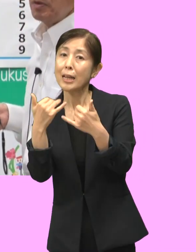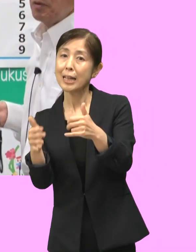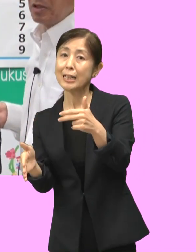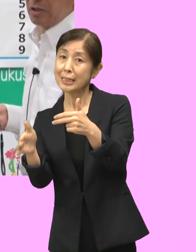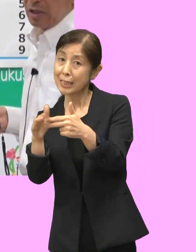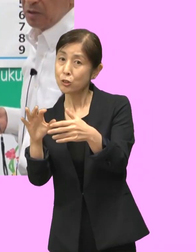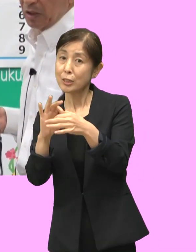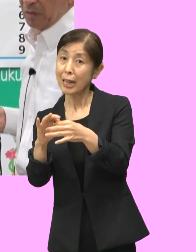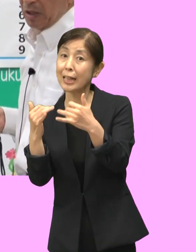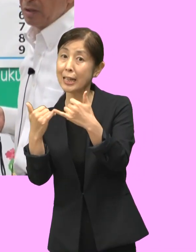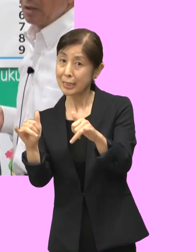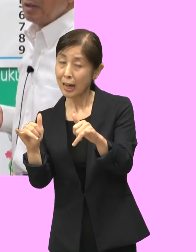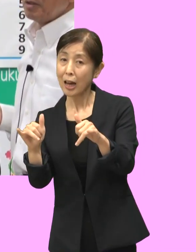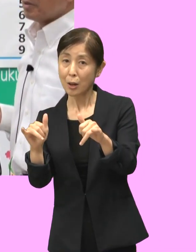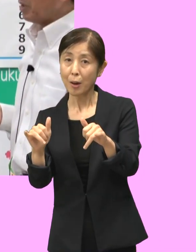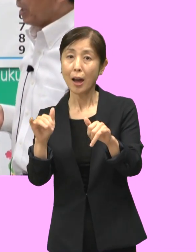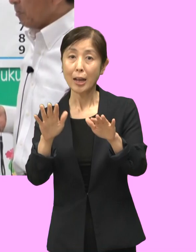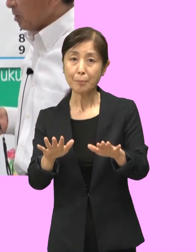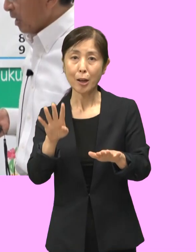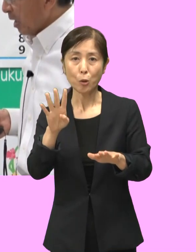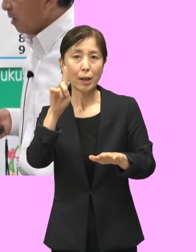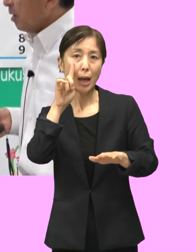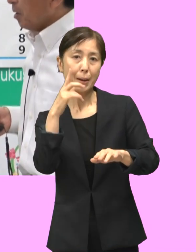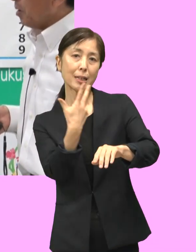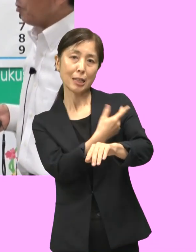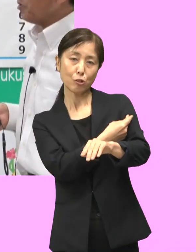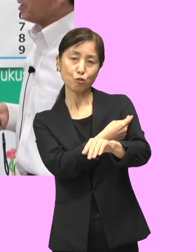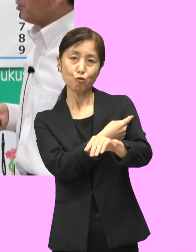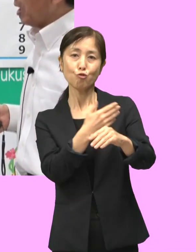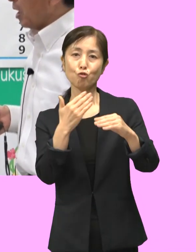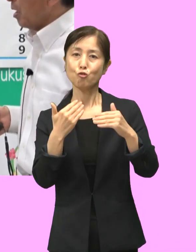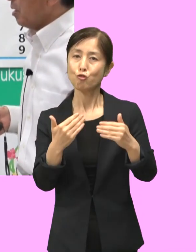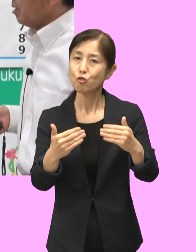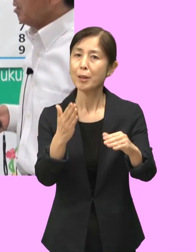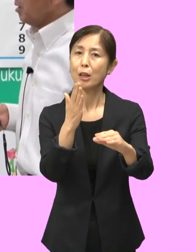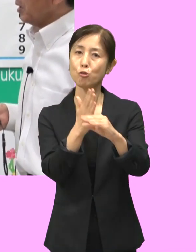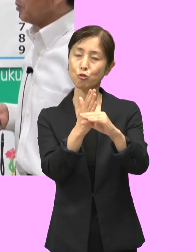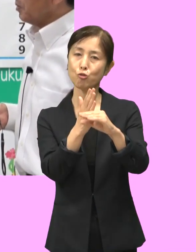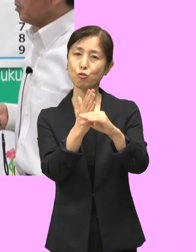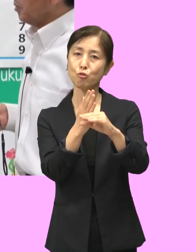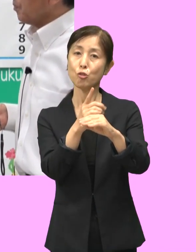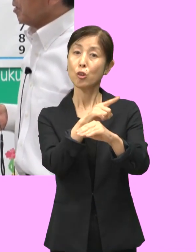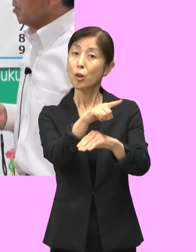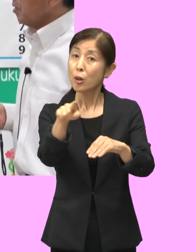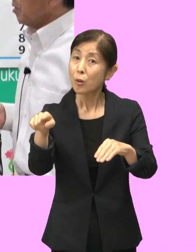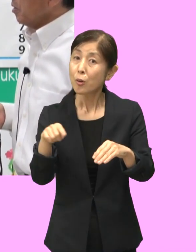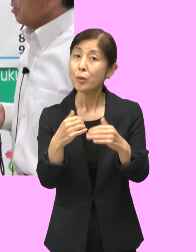4回目のワクチン接種まで今進めてありますが、こういう方は